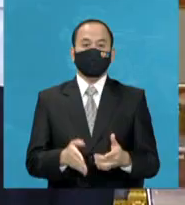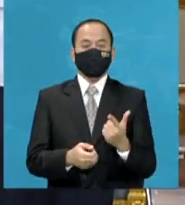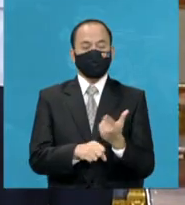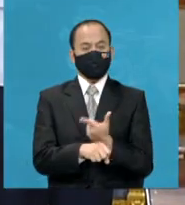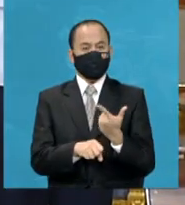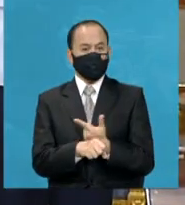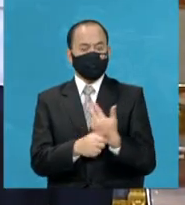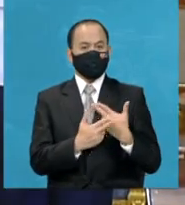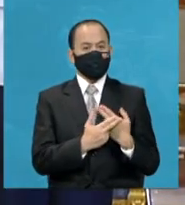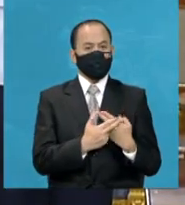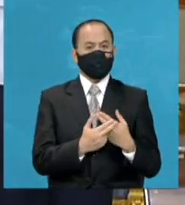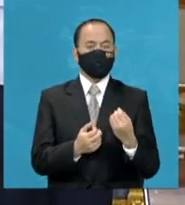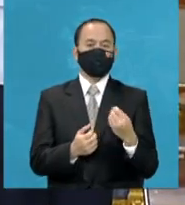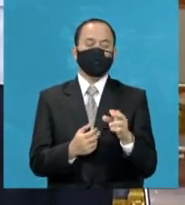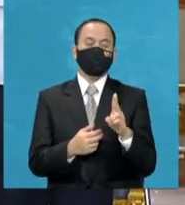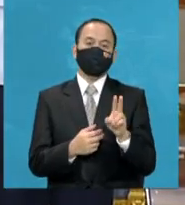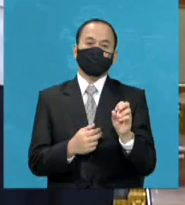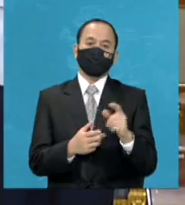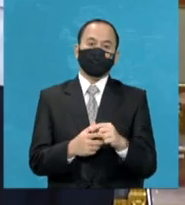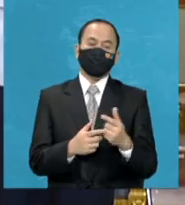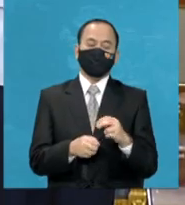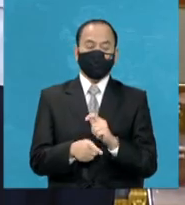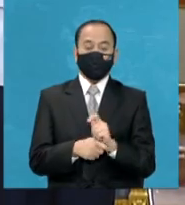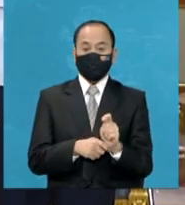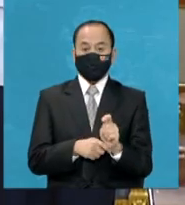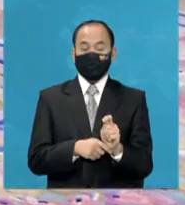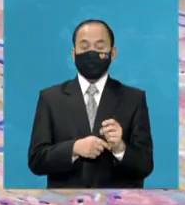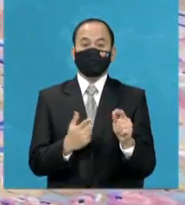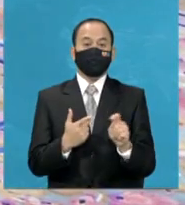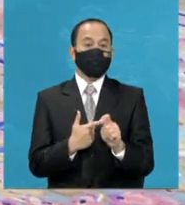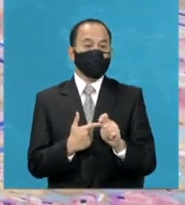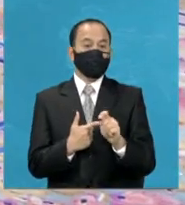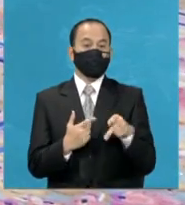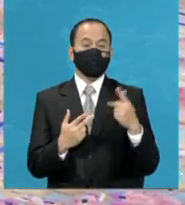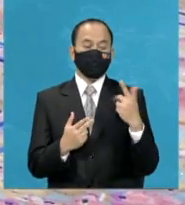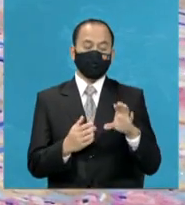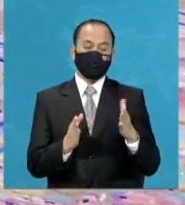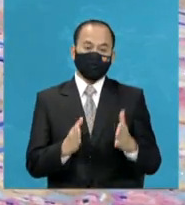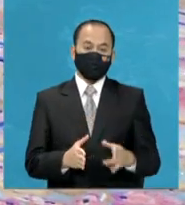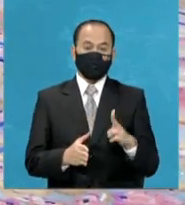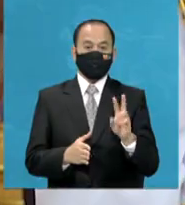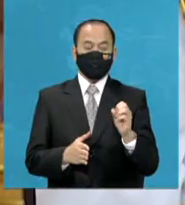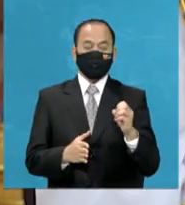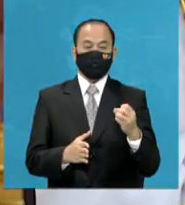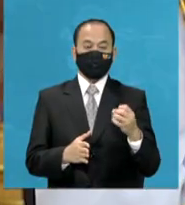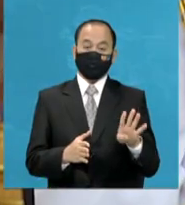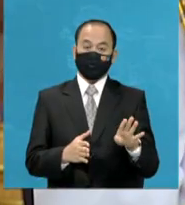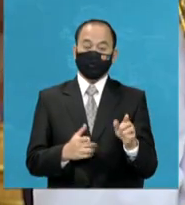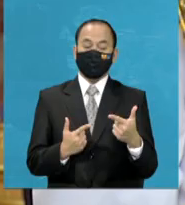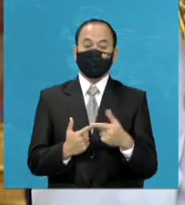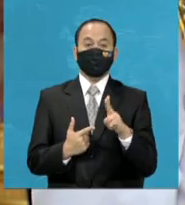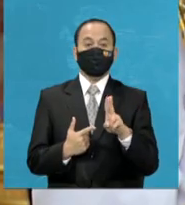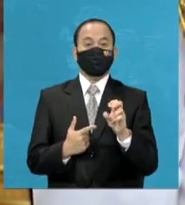2018 dan timbalan pemerintah tdb dari tahun 2014 hingga 2017